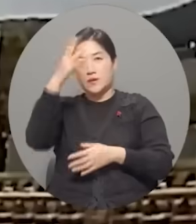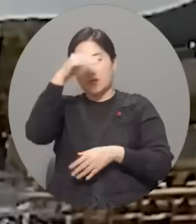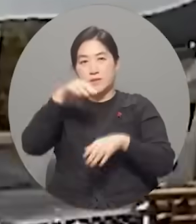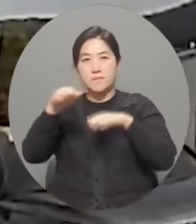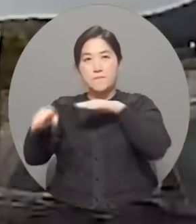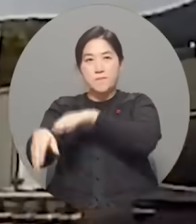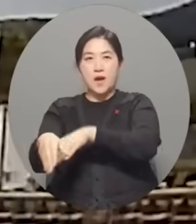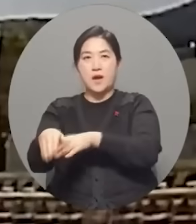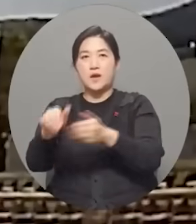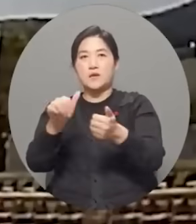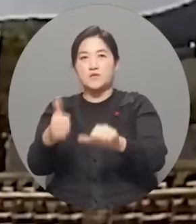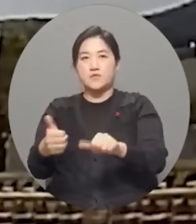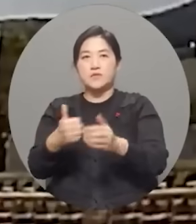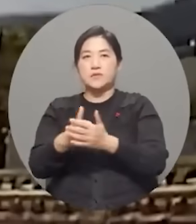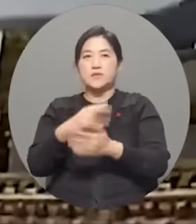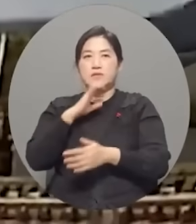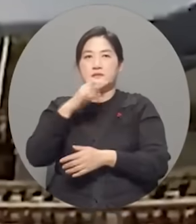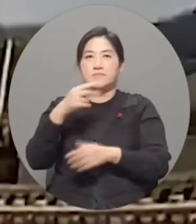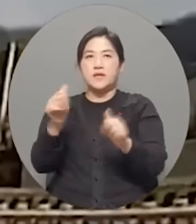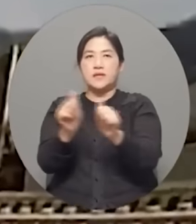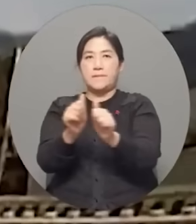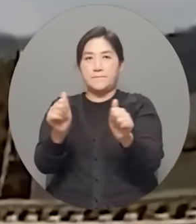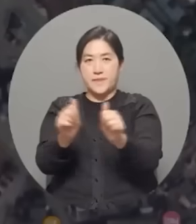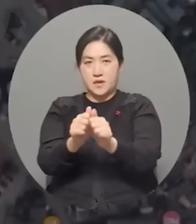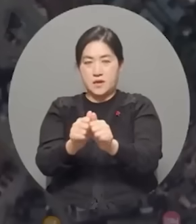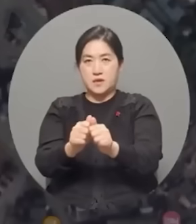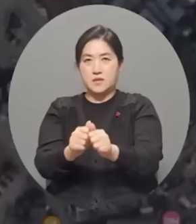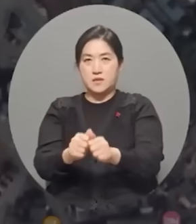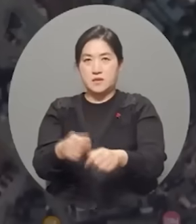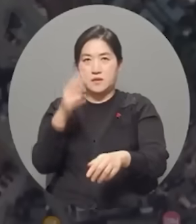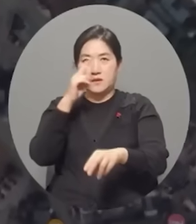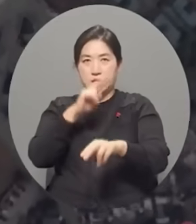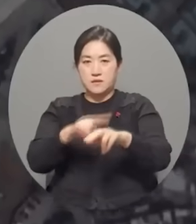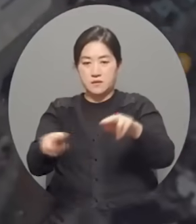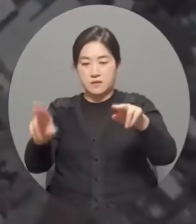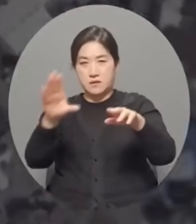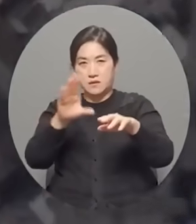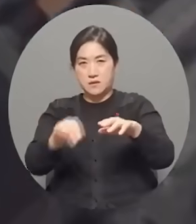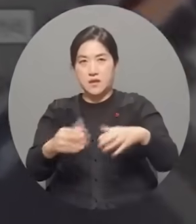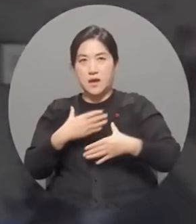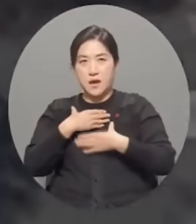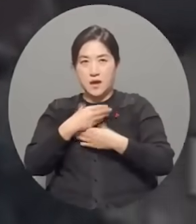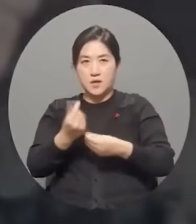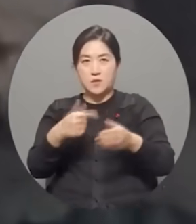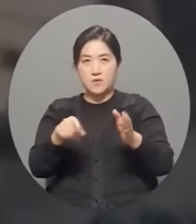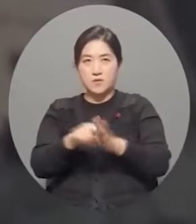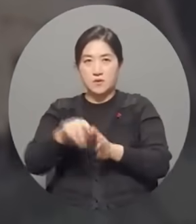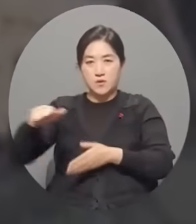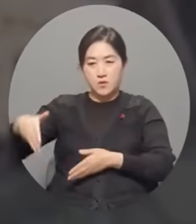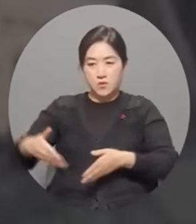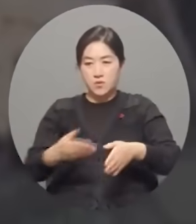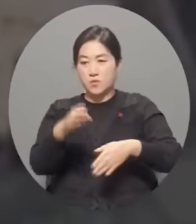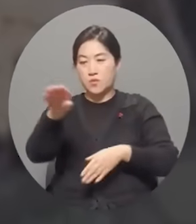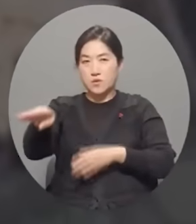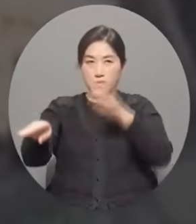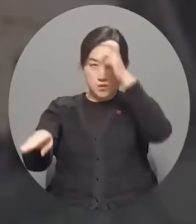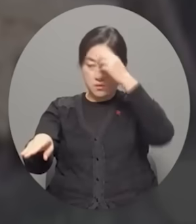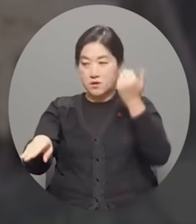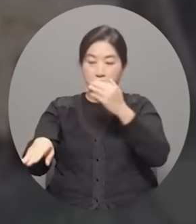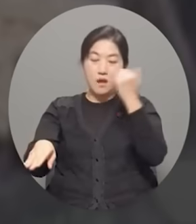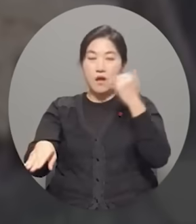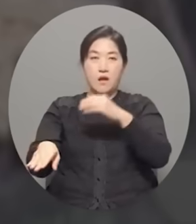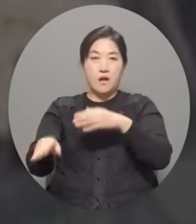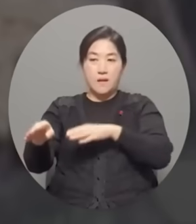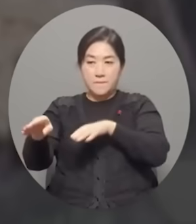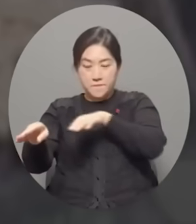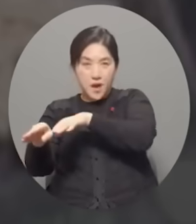뒤 숨진 40대 남성 박모 씨. 연료가 떨어진 차량의 안전조치를 위해 곡선도로에 정차한 경찰차를 미처